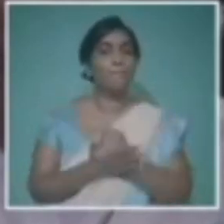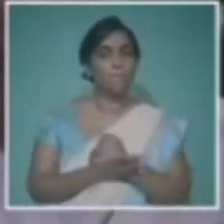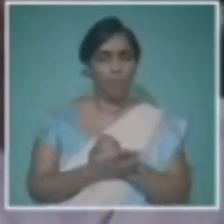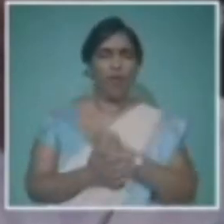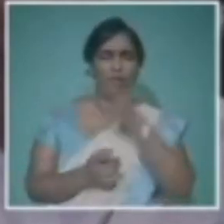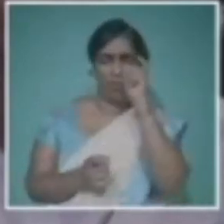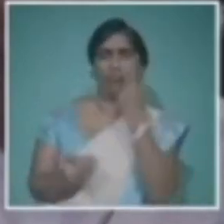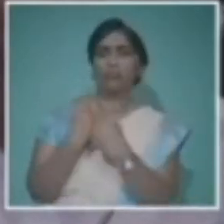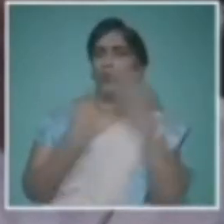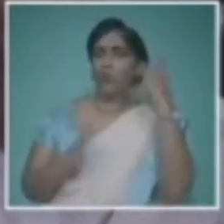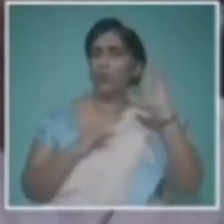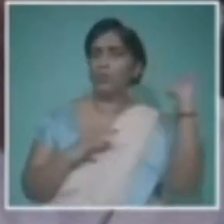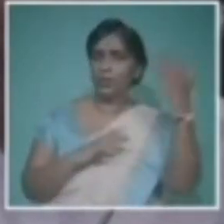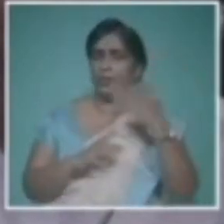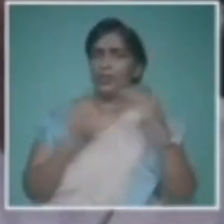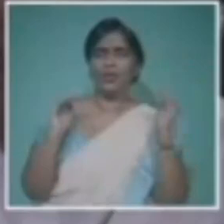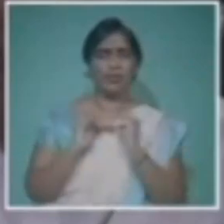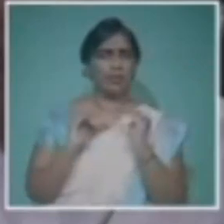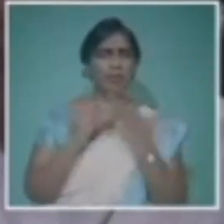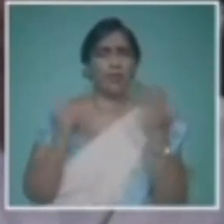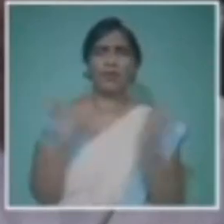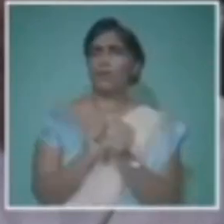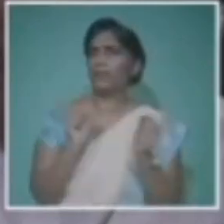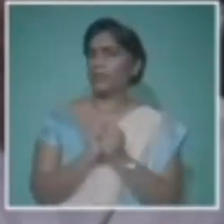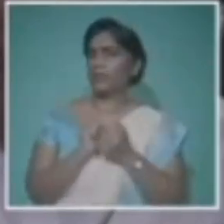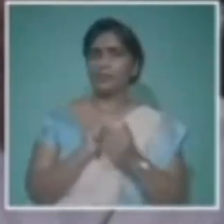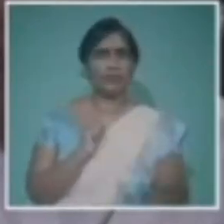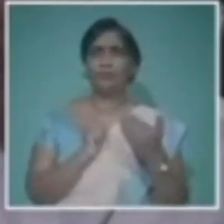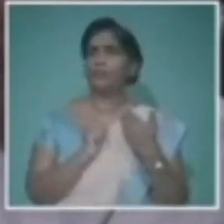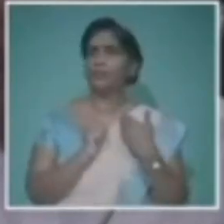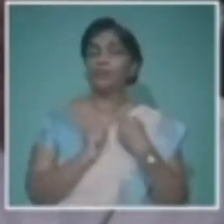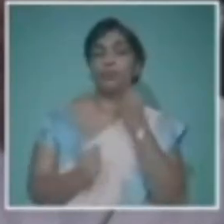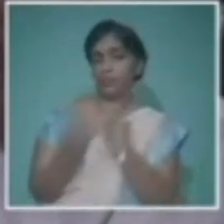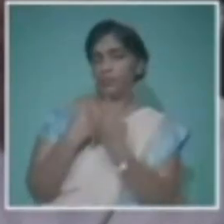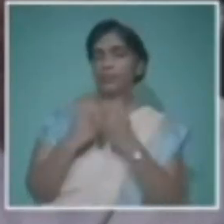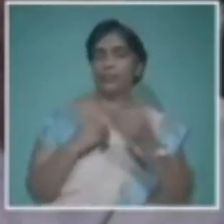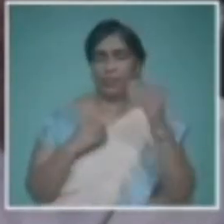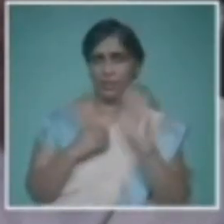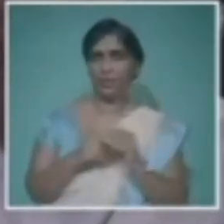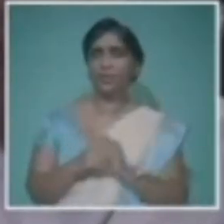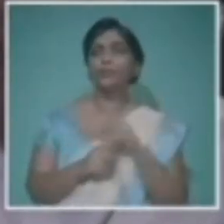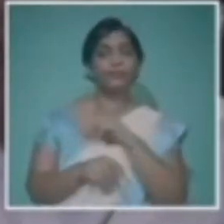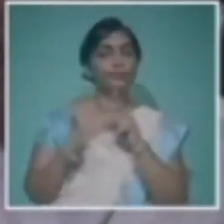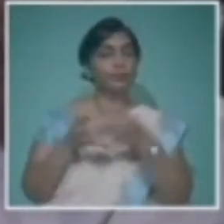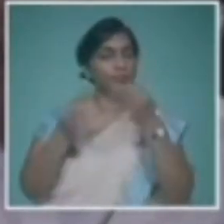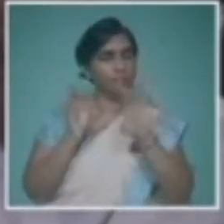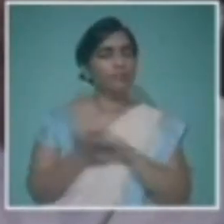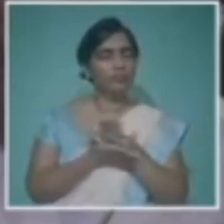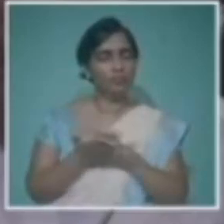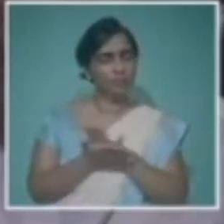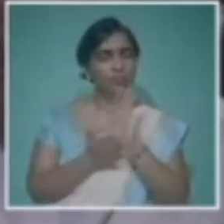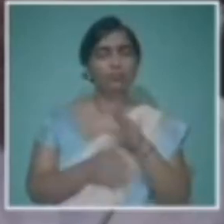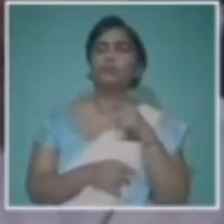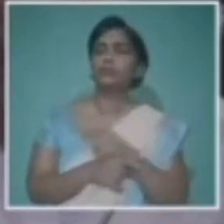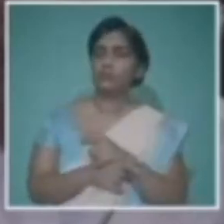බැංකුවත් ලෝකෙ අනිත් රටවල් වලට නොගැලපෙන කරන ක්‍රියාවලිය සොයා බැලිය යුතුව තිබෙනවා. එය නිවැරදි කළ යුතුව තිබෙනවා.